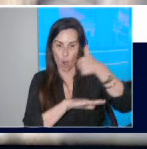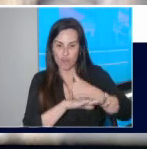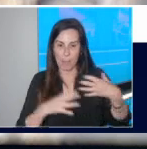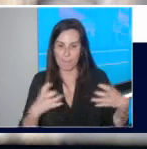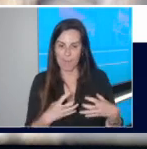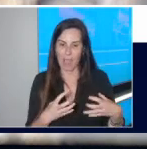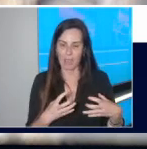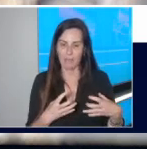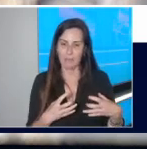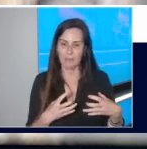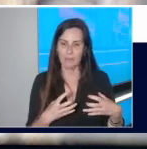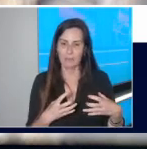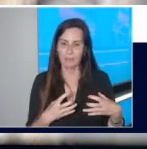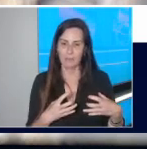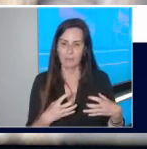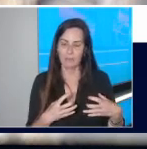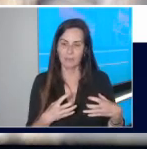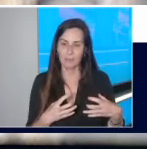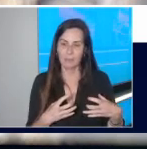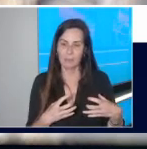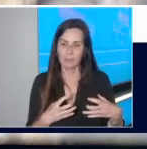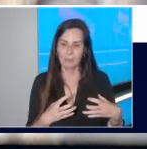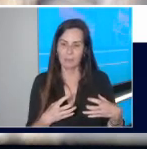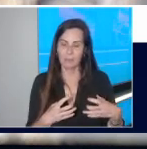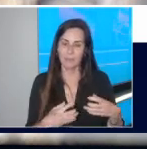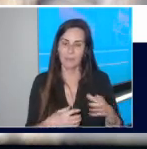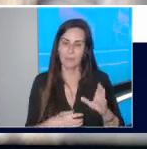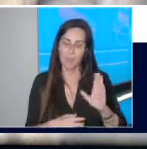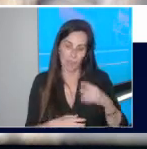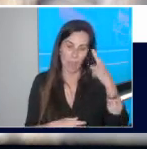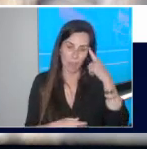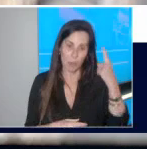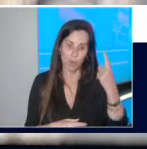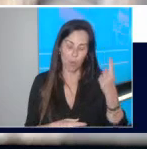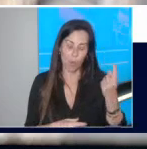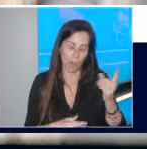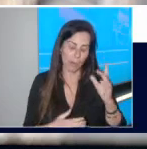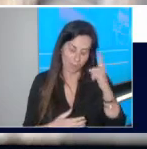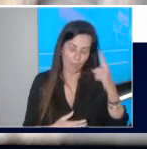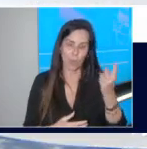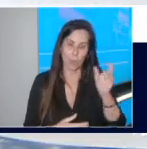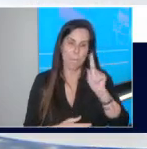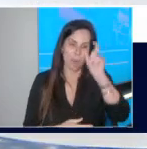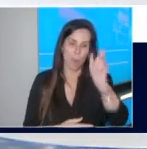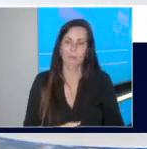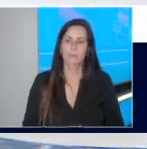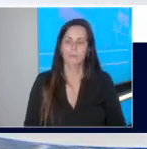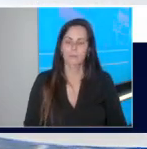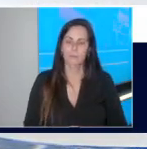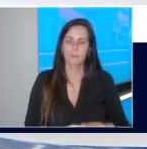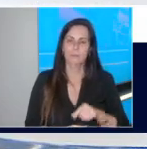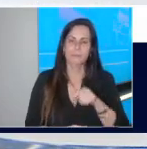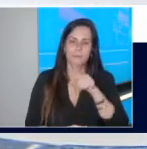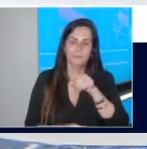המפלגה היא כאשר מה שאתה אומר עכשיו ידוע גם למי שמחליט לשים אותו בתפקיד הזה. נכון, וצריך